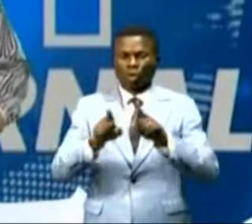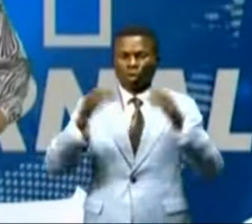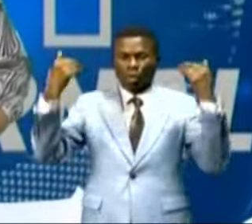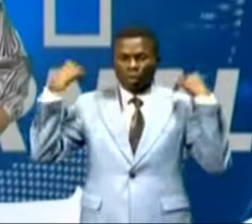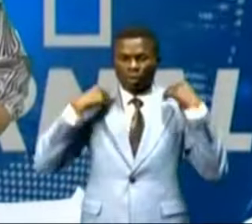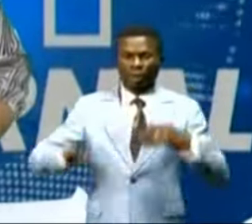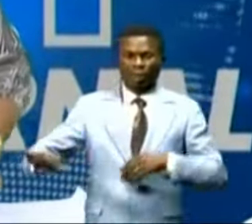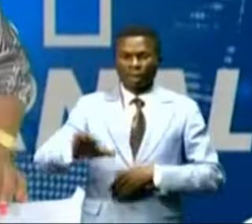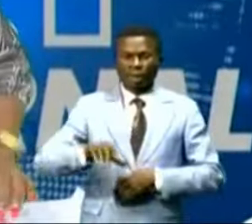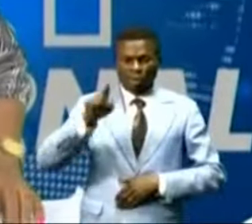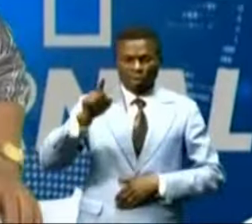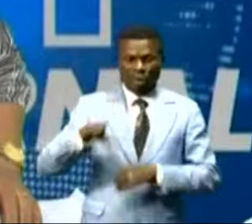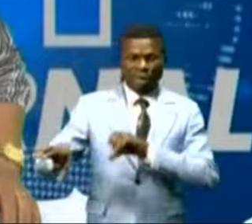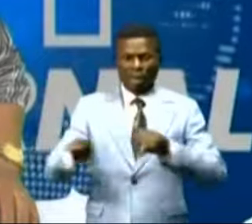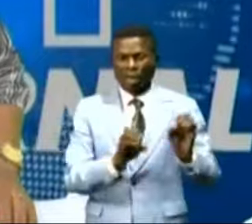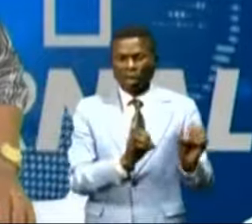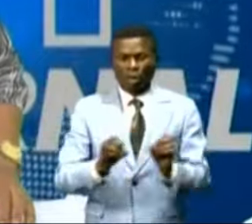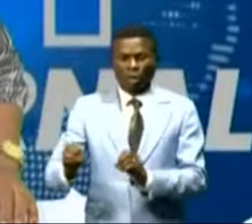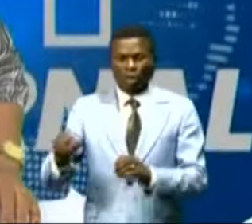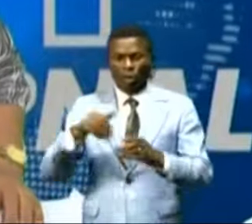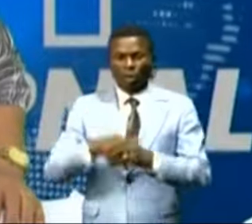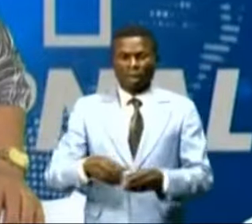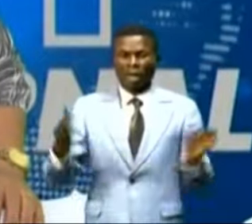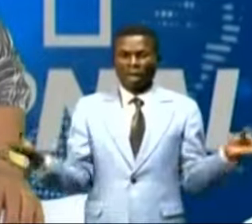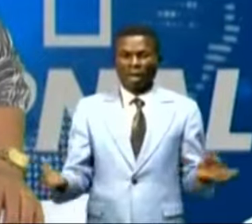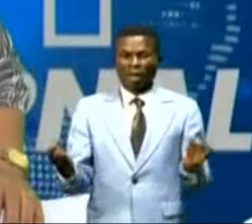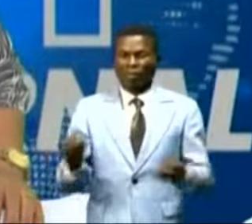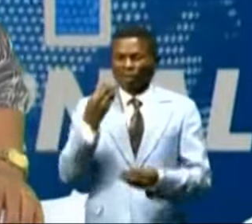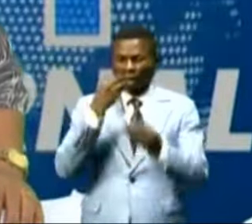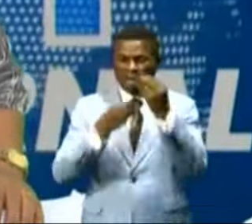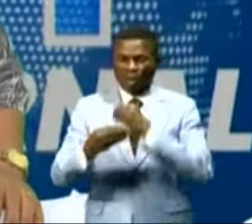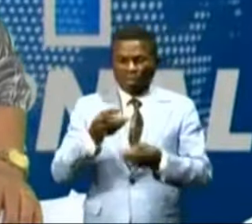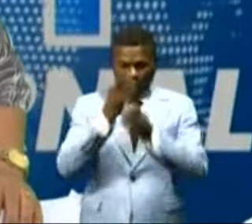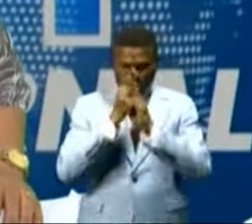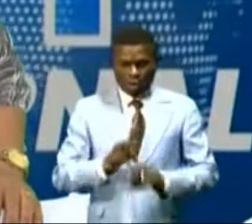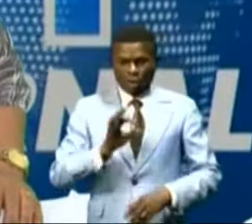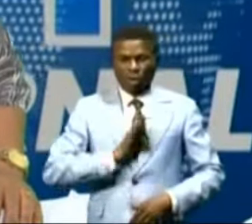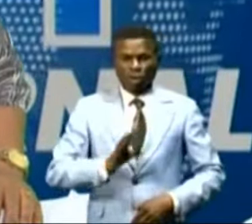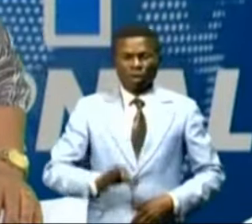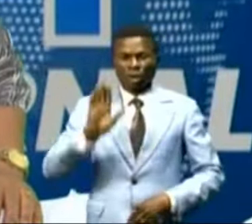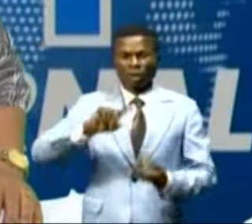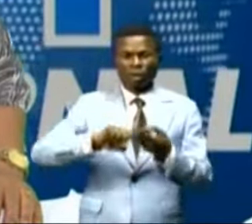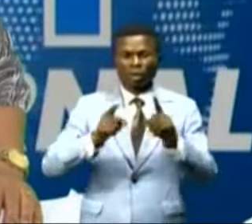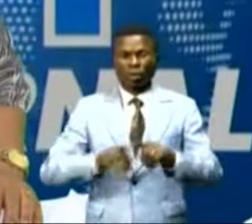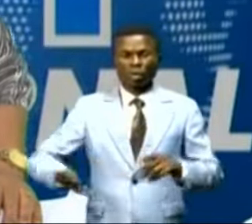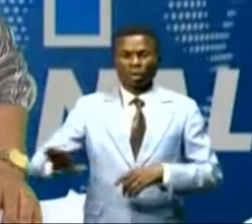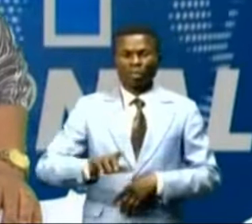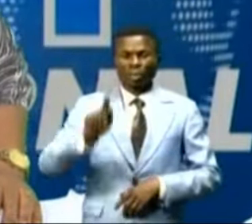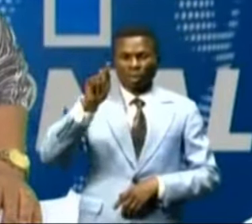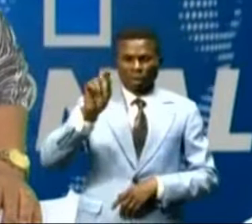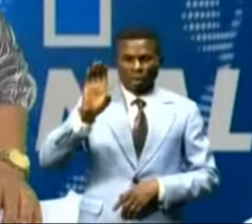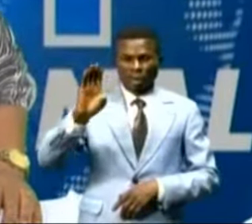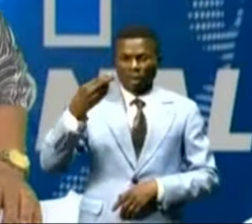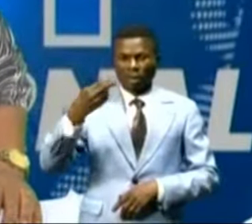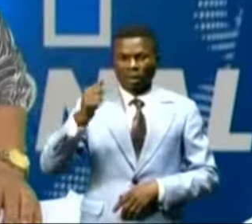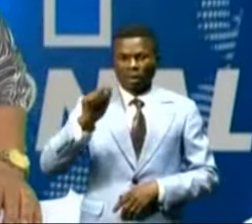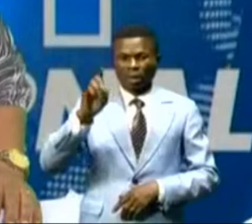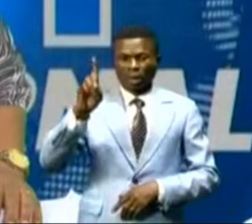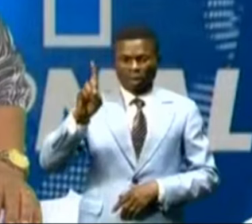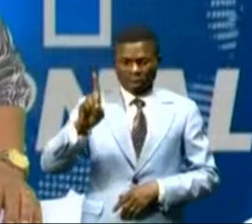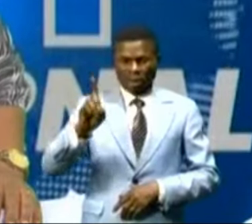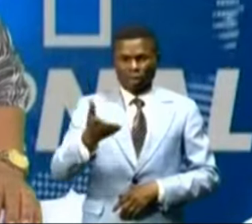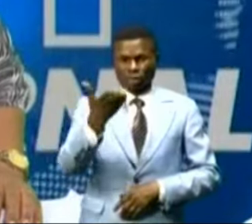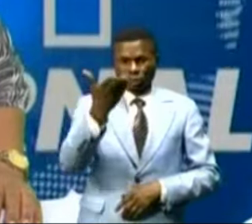La cérémonie s'est déroulée lors du dîner d'État offert en son honneur par son homologue tchadien, Mahamat Idriss